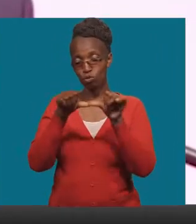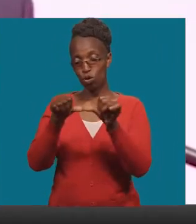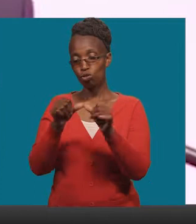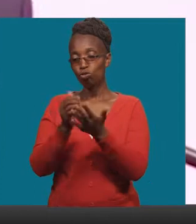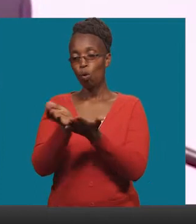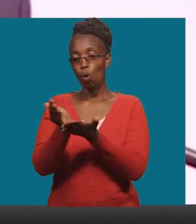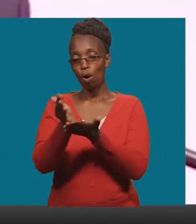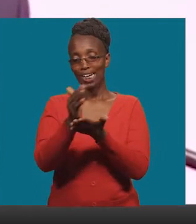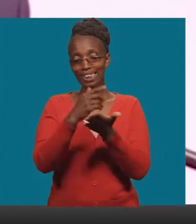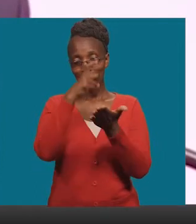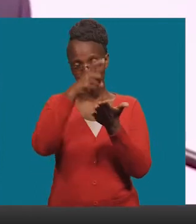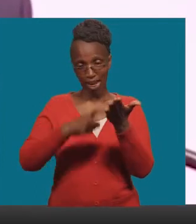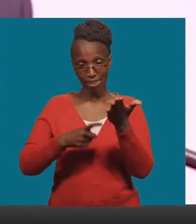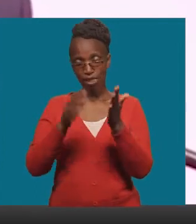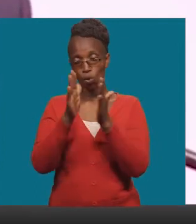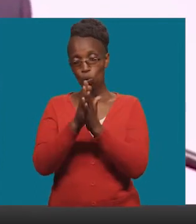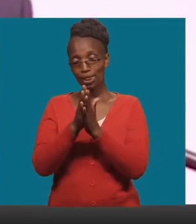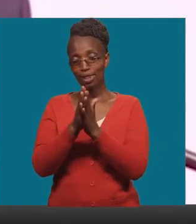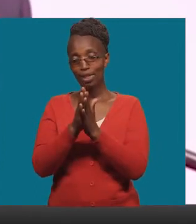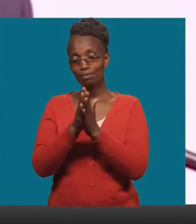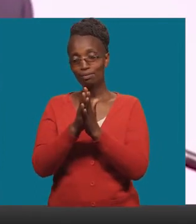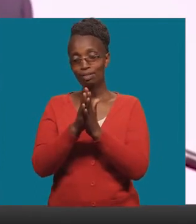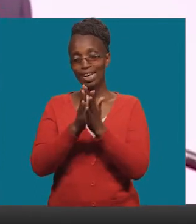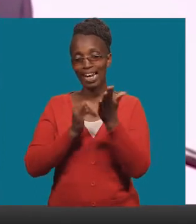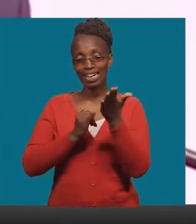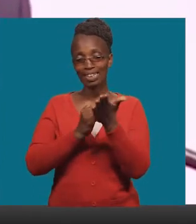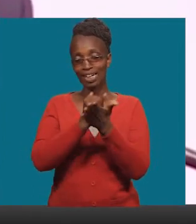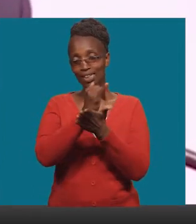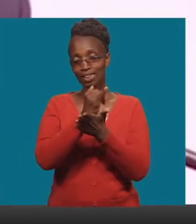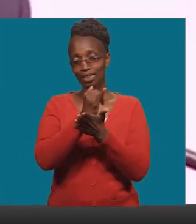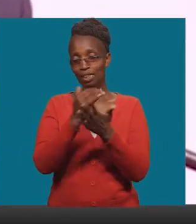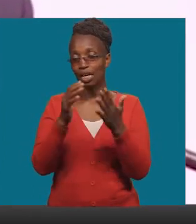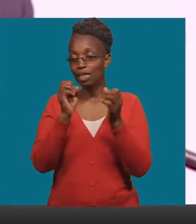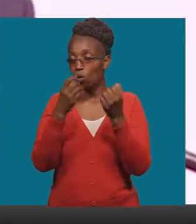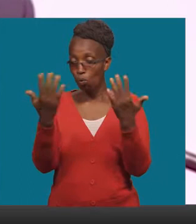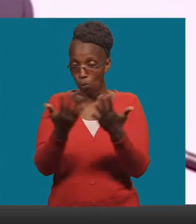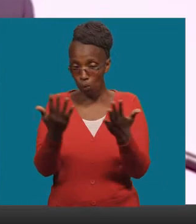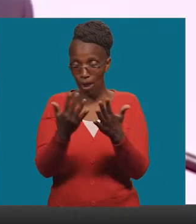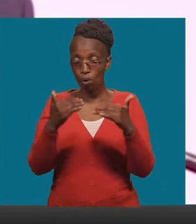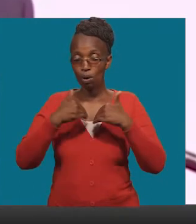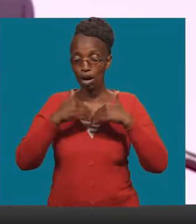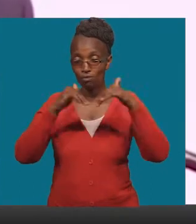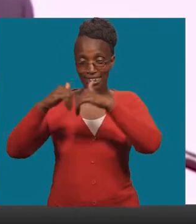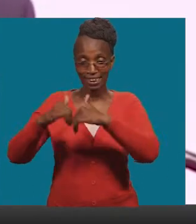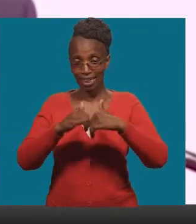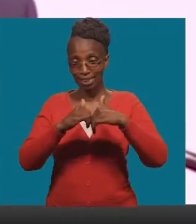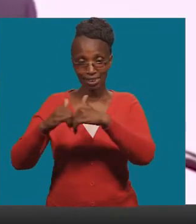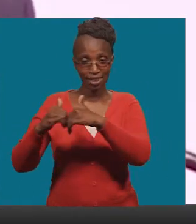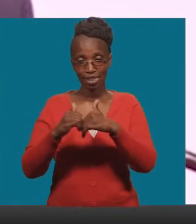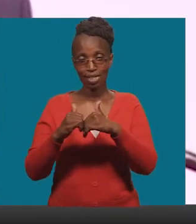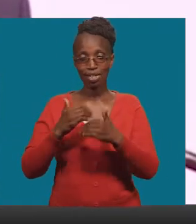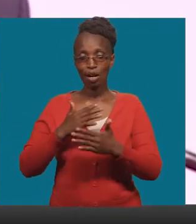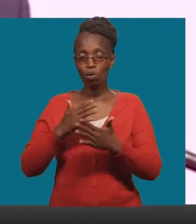KRA to collect tax with dignity by respecting the taxpayer, and where there are